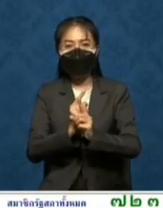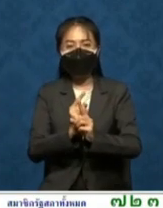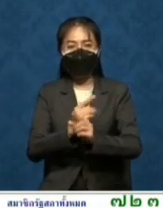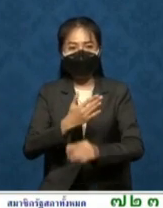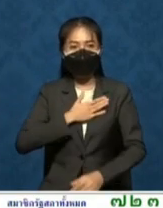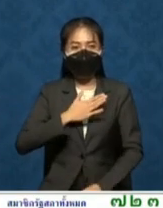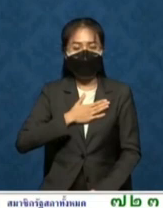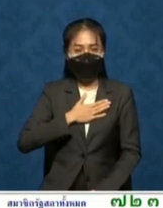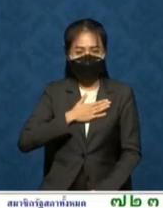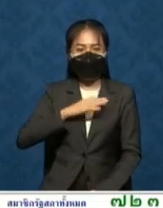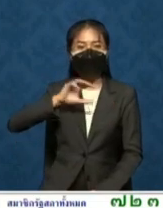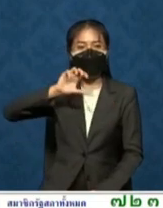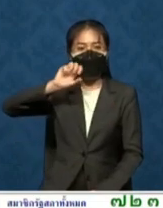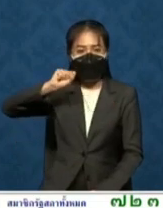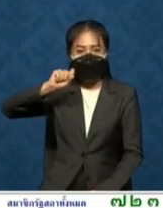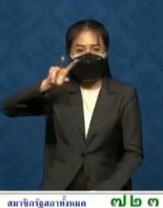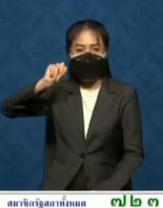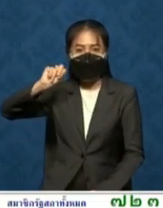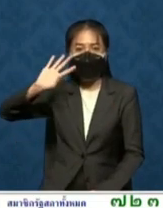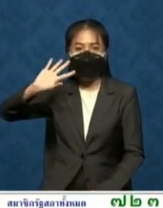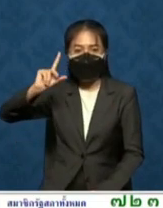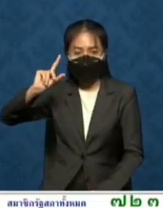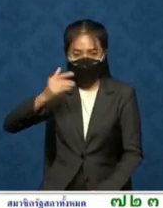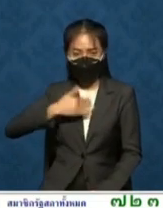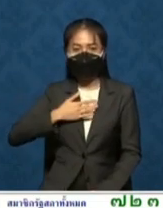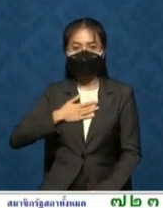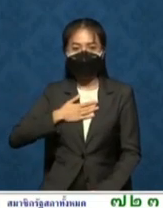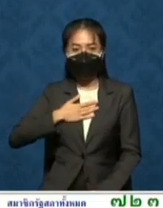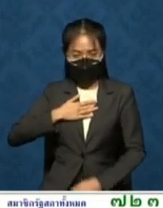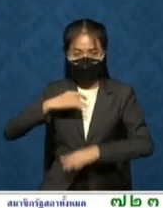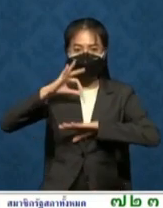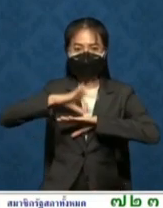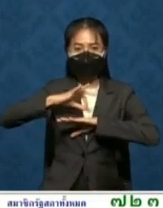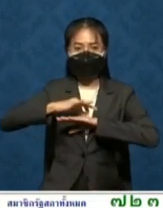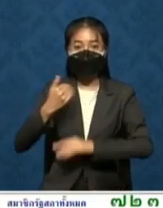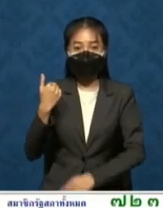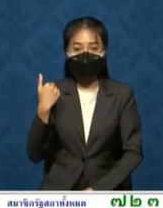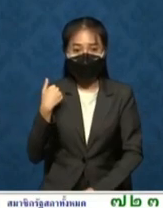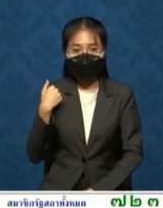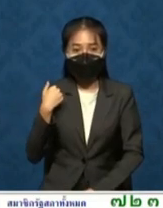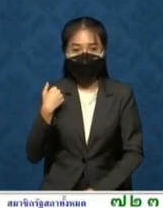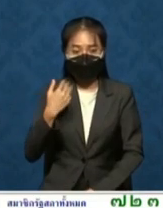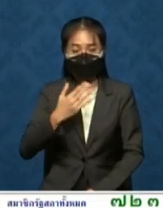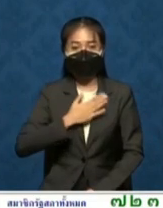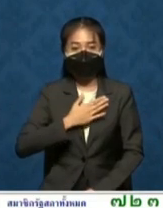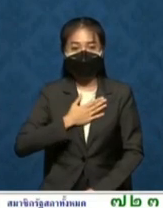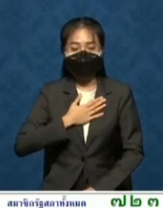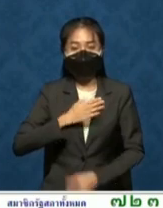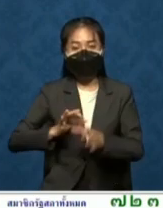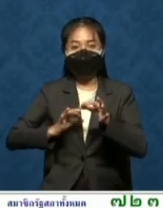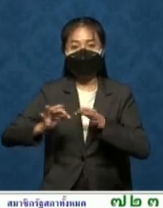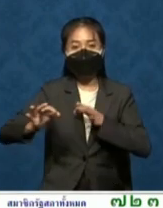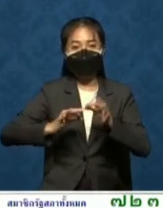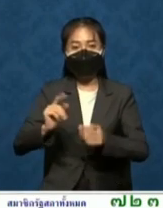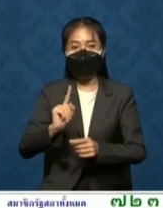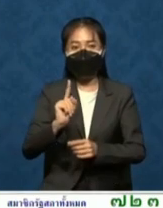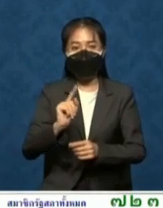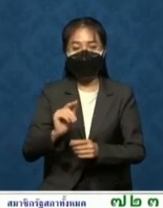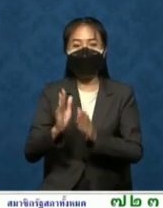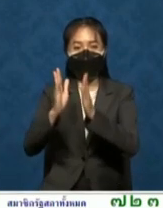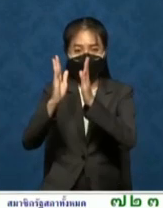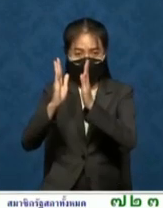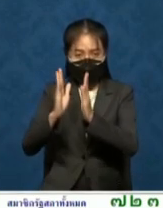หรือสมาชิกสภานิติบัญญัติแห่งชาติด้วยนะครับดังนั้นเนี่ยถ้าผู้อภิปราย